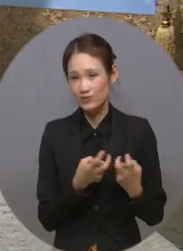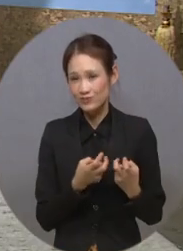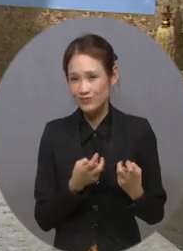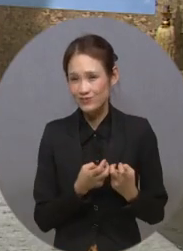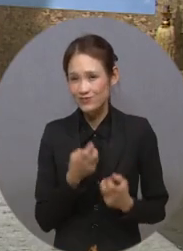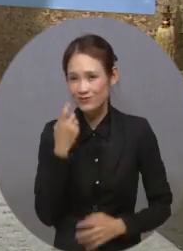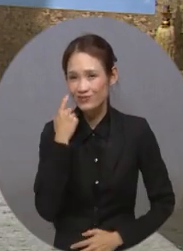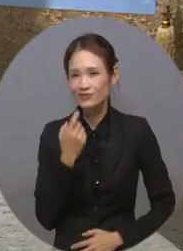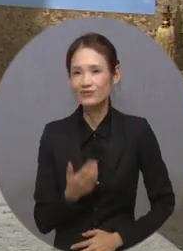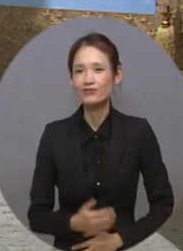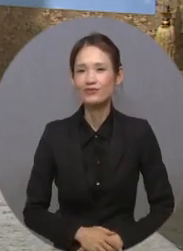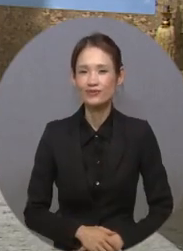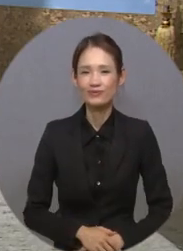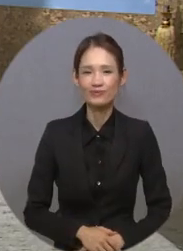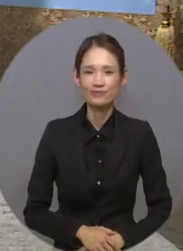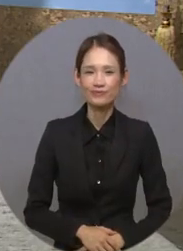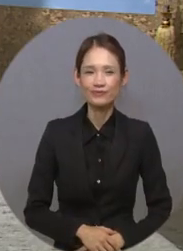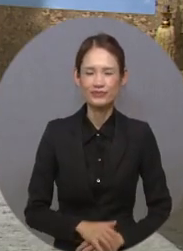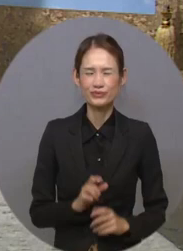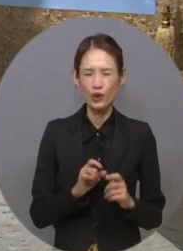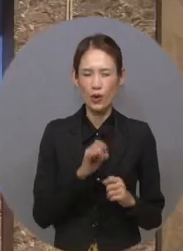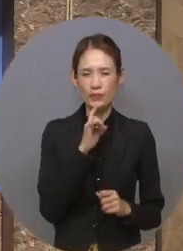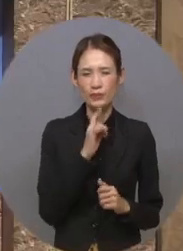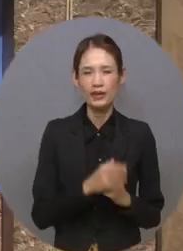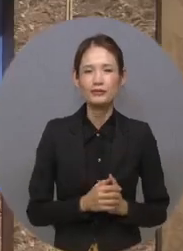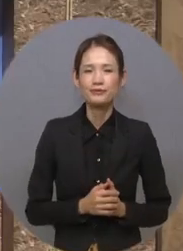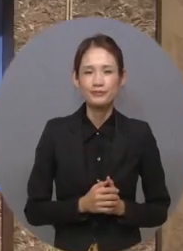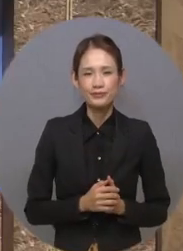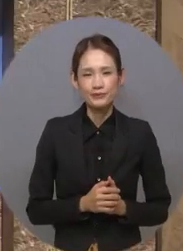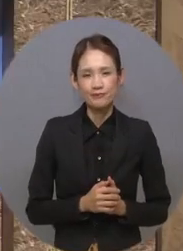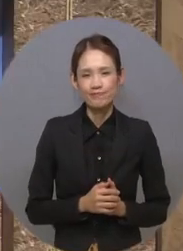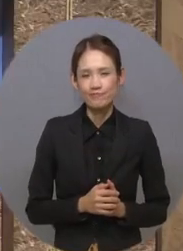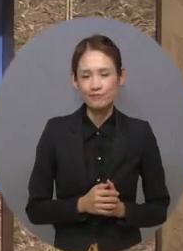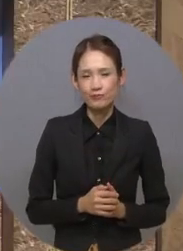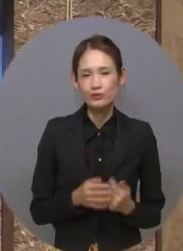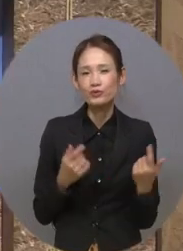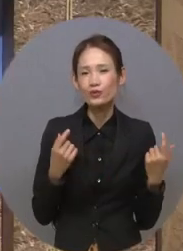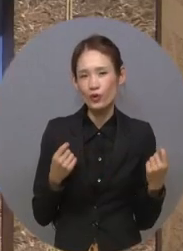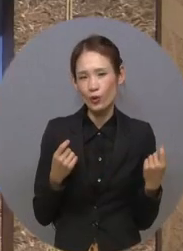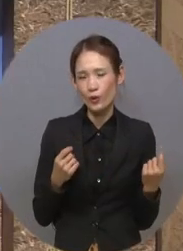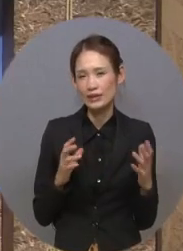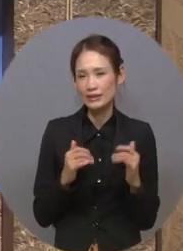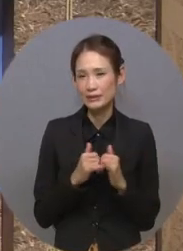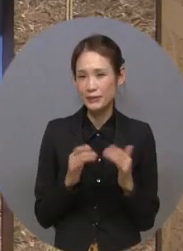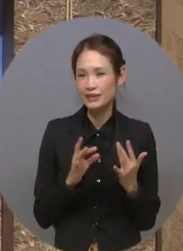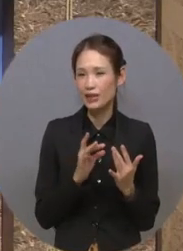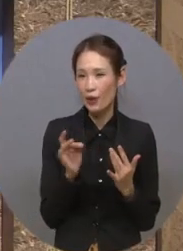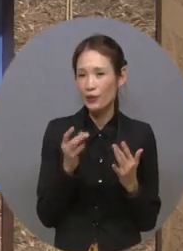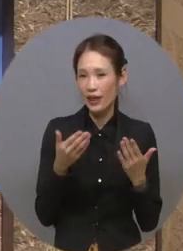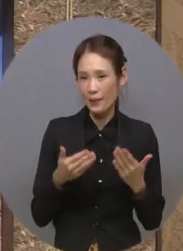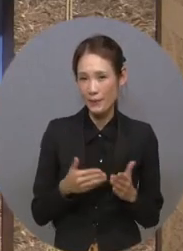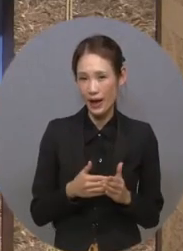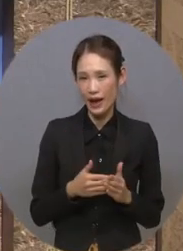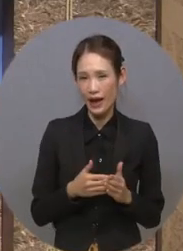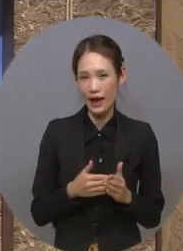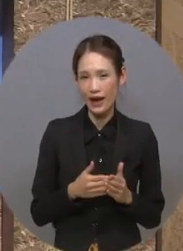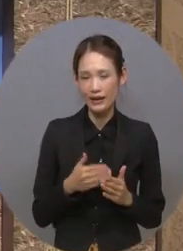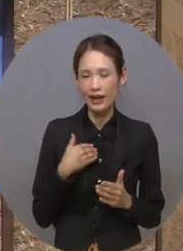하셨어요? 그거는 솔직히 그래요. 이제 어떤 그 똑같이 시민의 선택을 받고 의원이 된 만큼